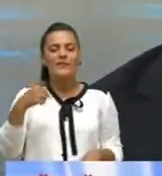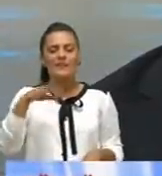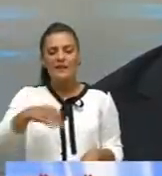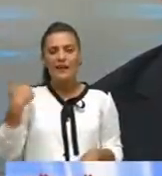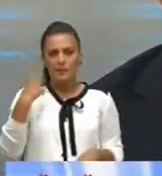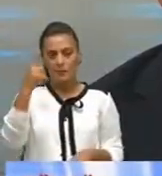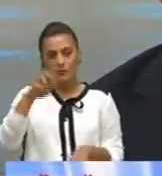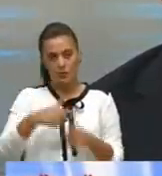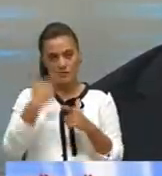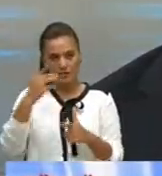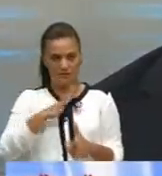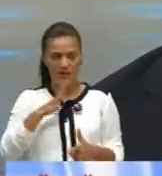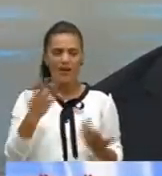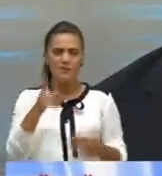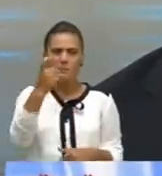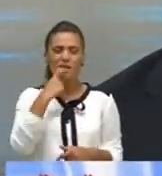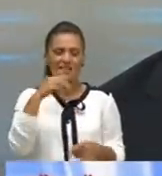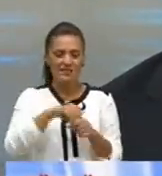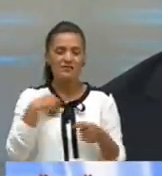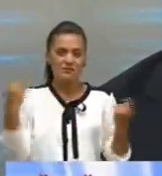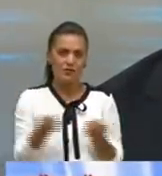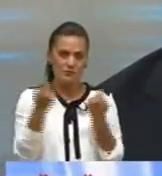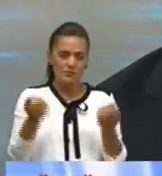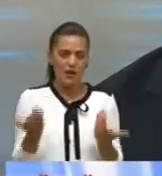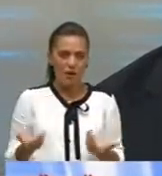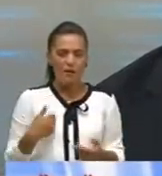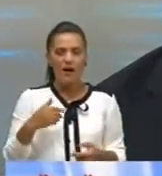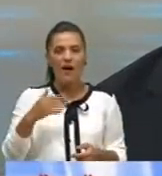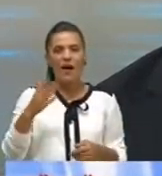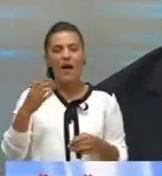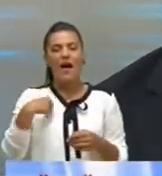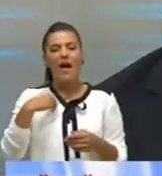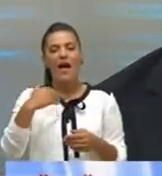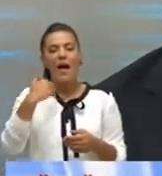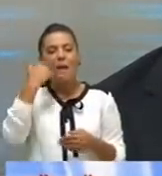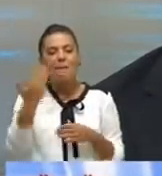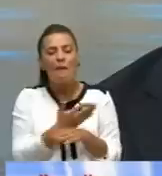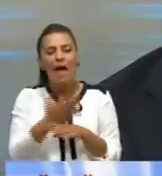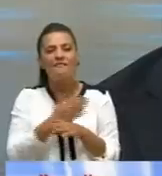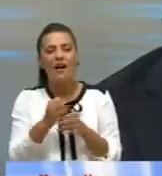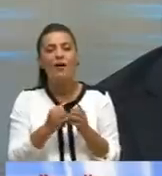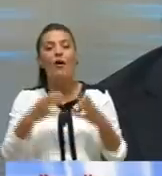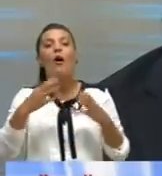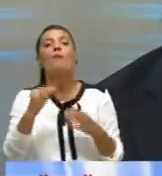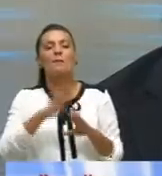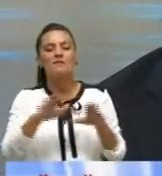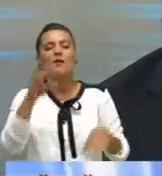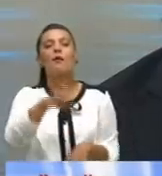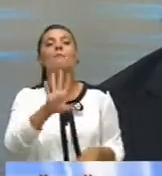bir projemiz var. Evet. Aslında bir yıldır çalışıyoruz ama meyve olgunlaşmadan masaya konmaz derler.